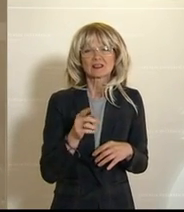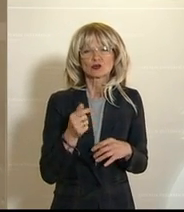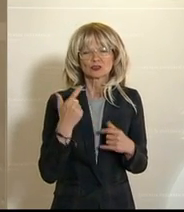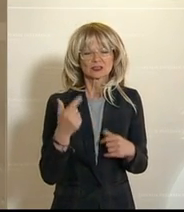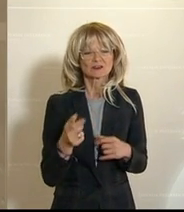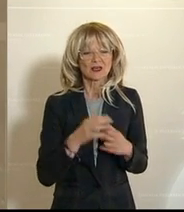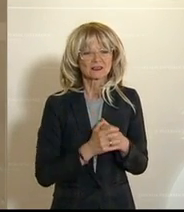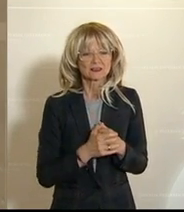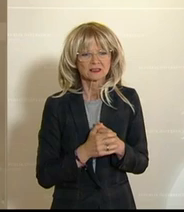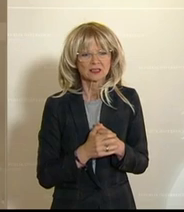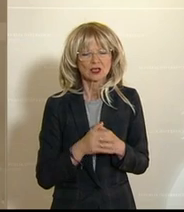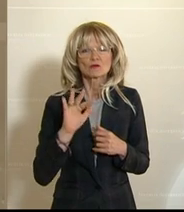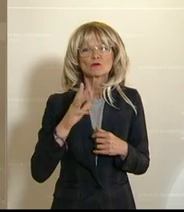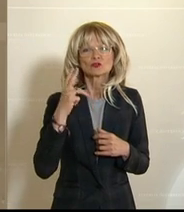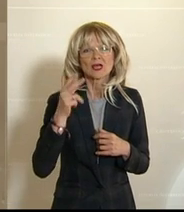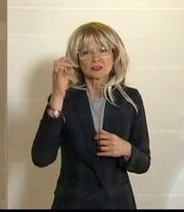wir, was machen es